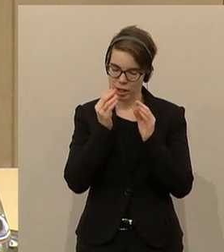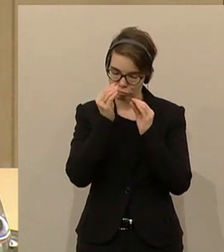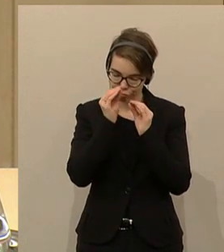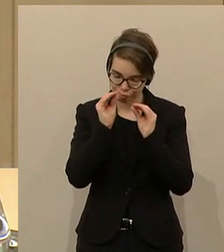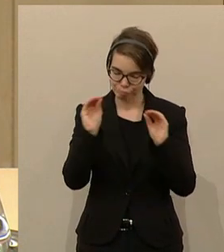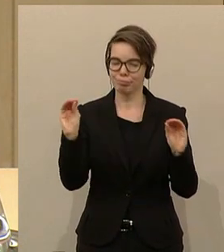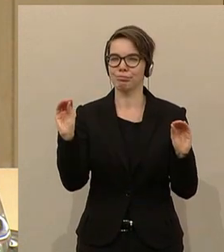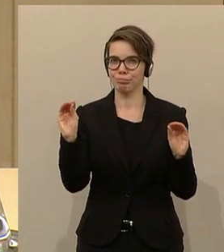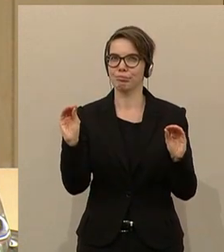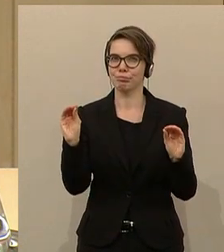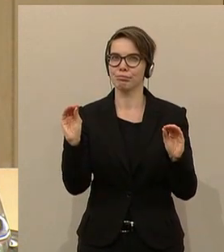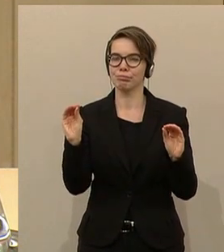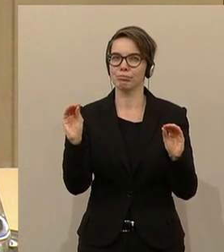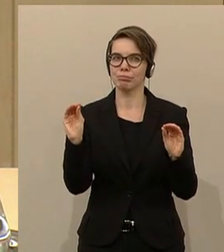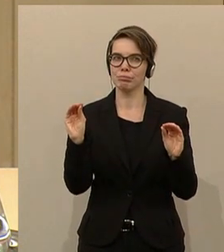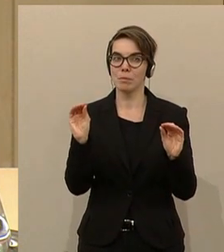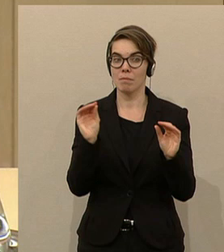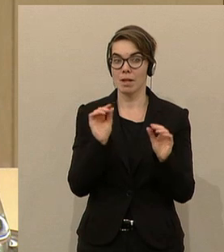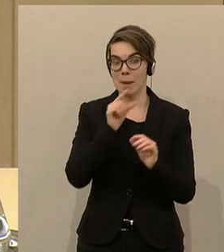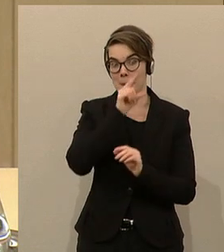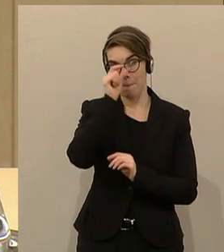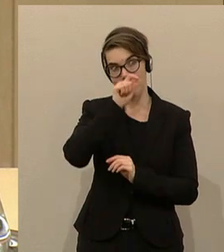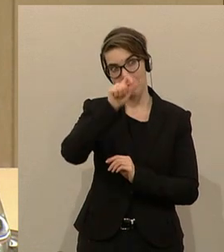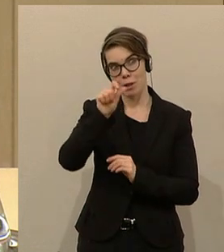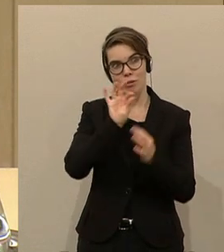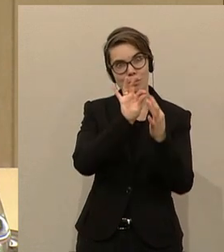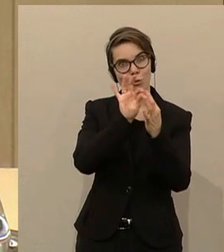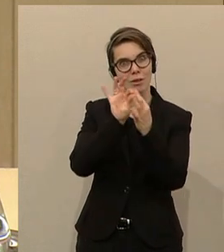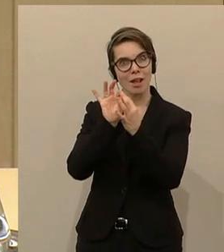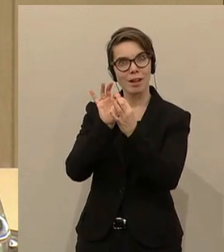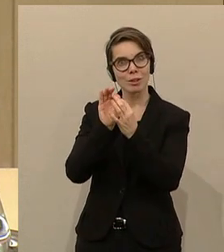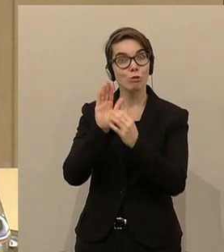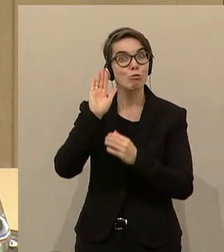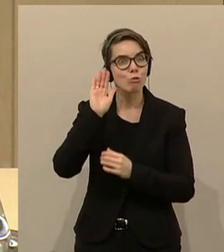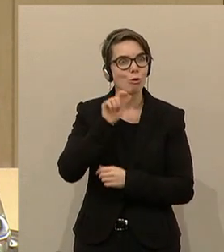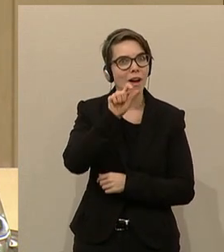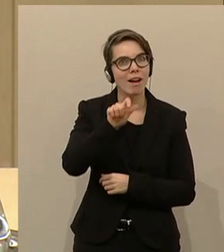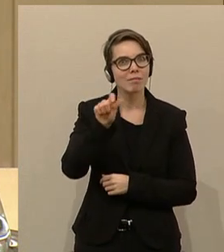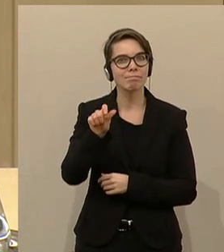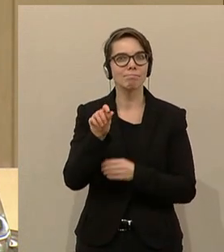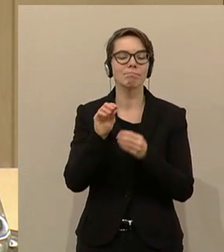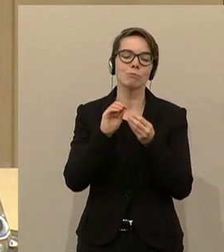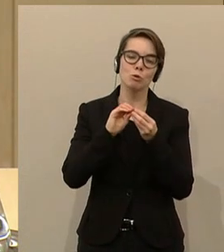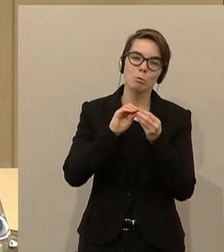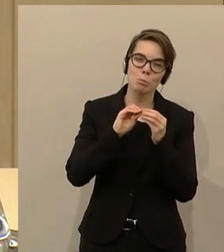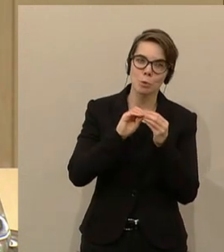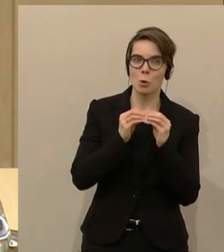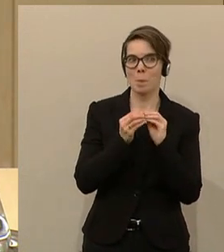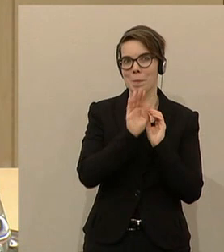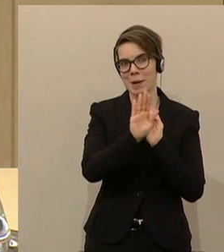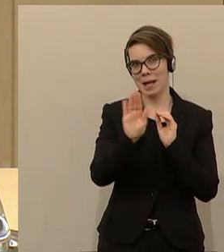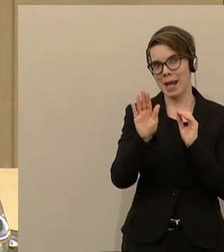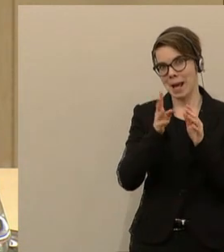heran. Der Kontakt mit den Menschen, zuhören, Probleme verstehen